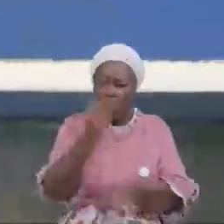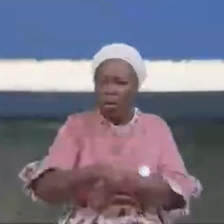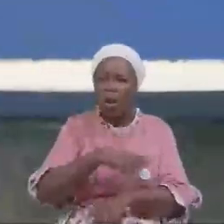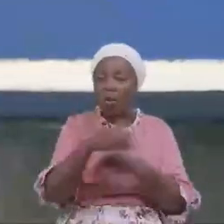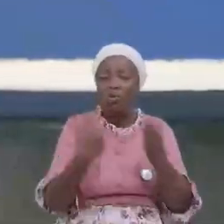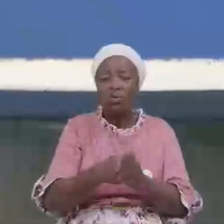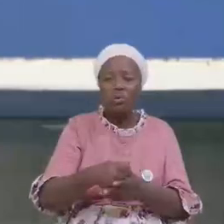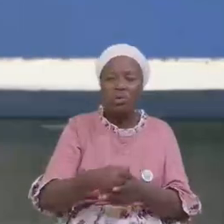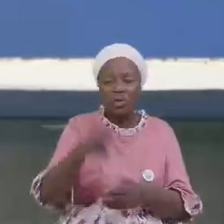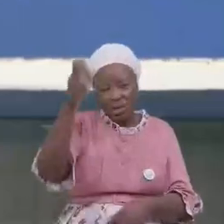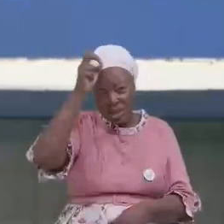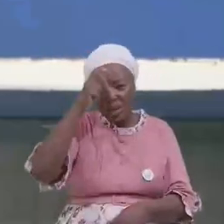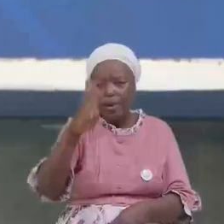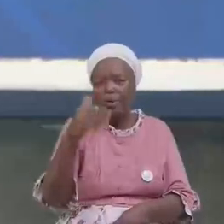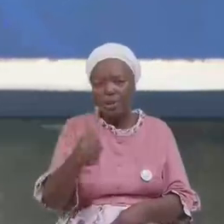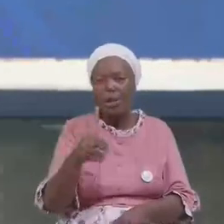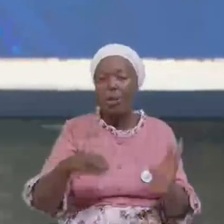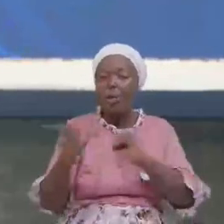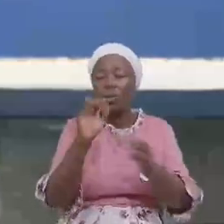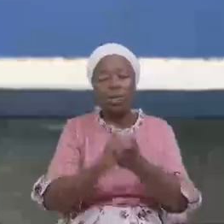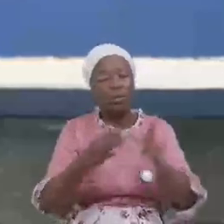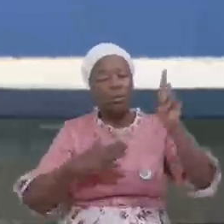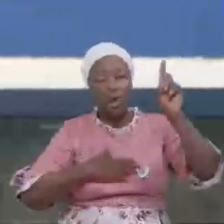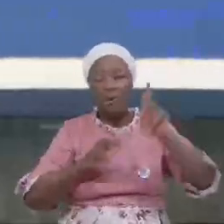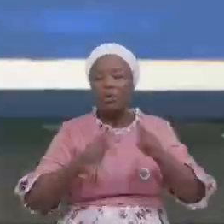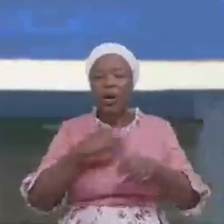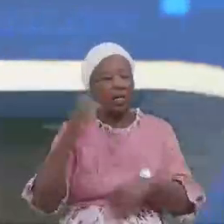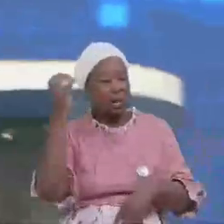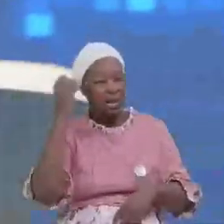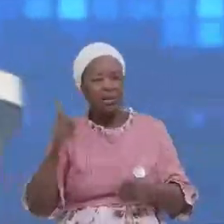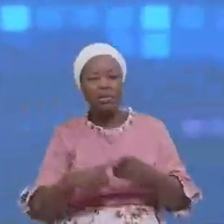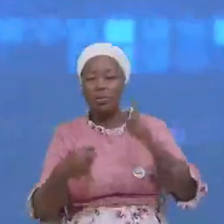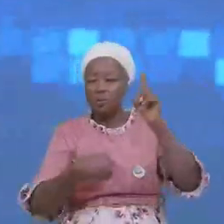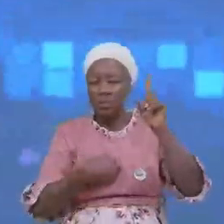toi-même. Oh, si mon peuple m'écoutait,